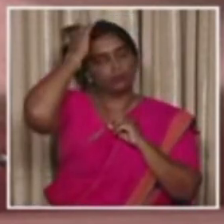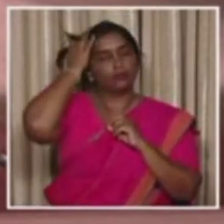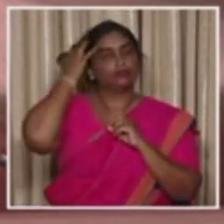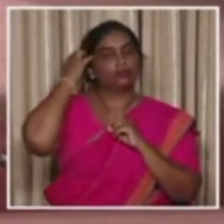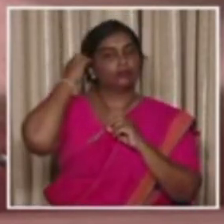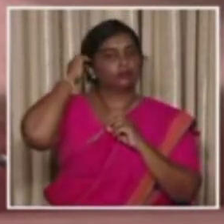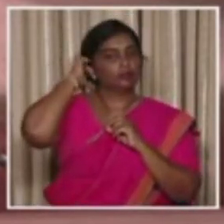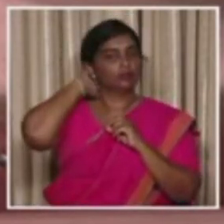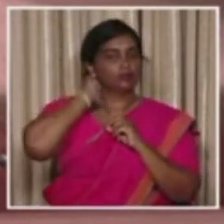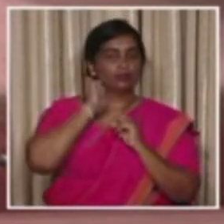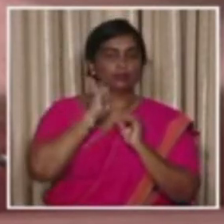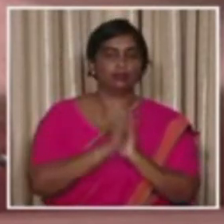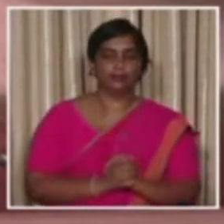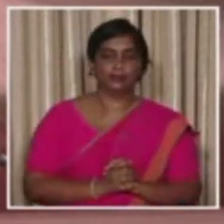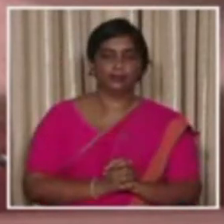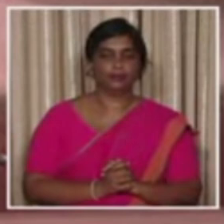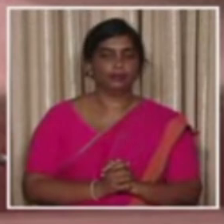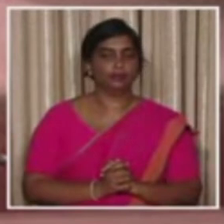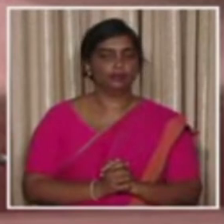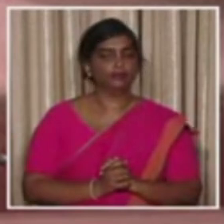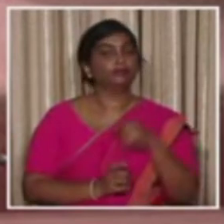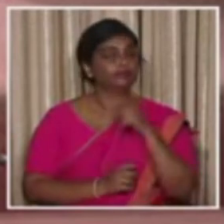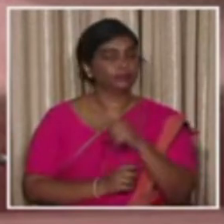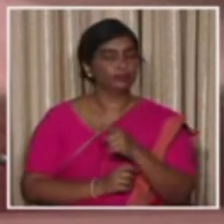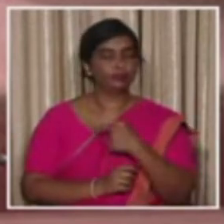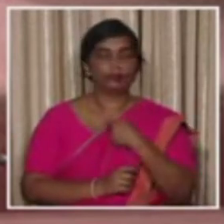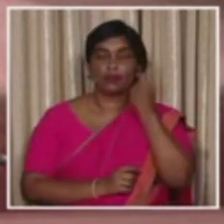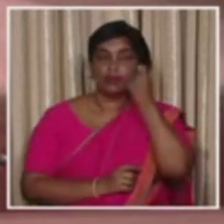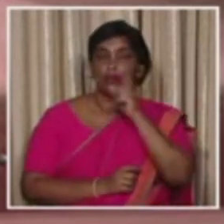உரையாற்றுகின்ற பொழுது, கருத்து சொல்கின்ற பொழுது,